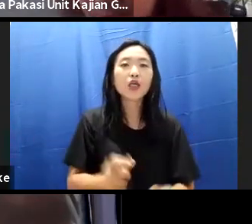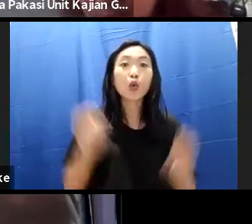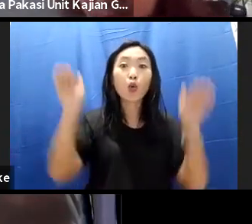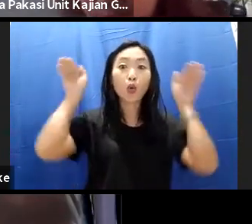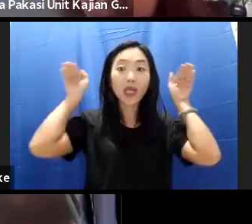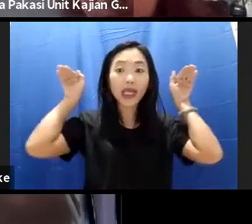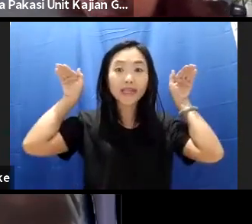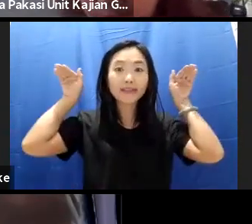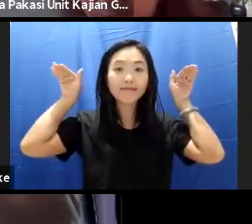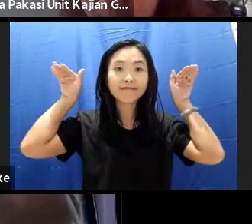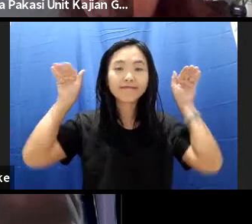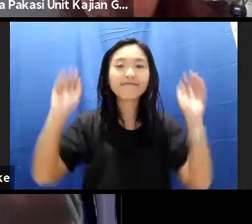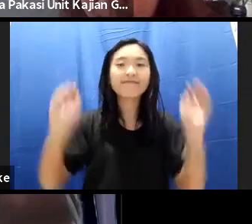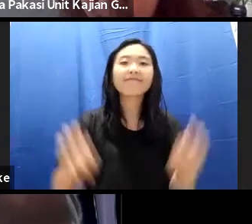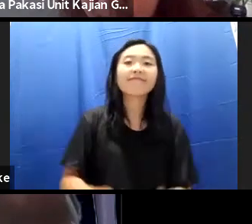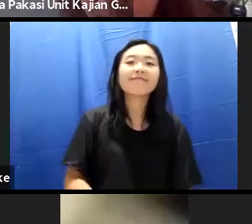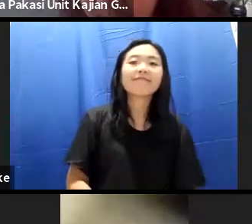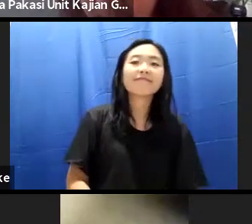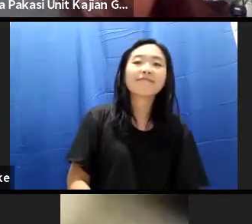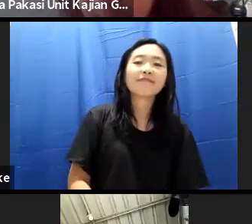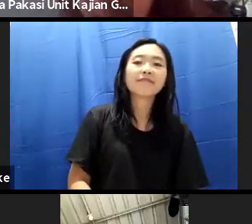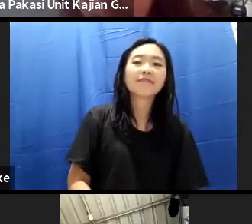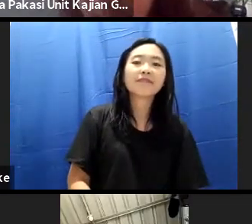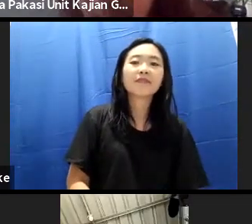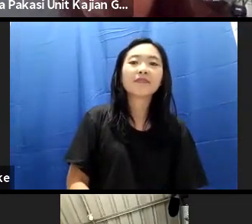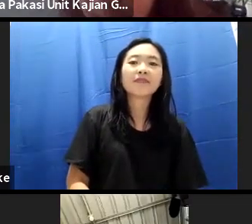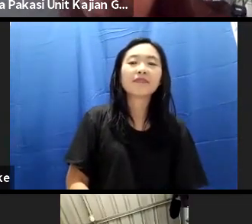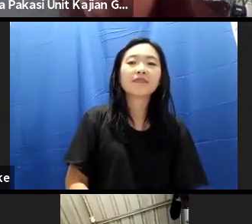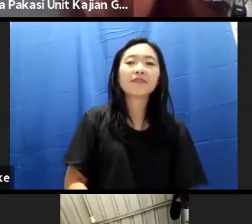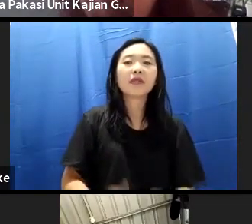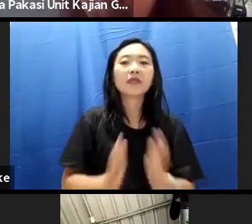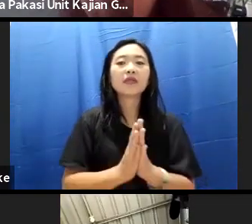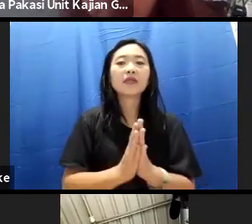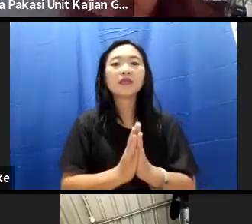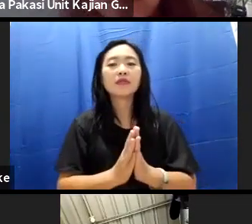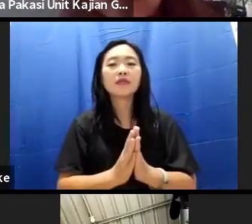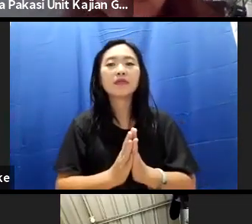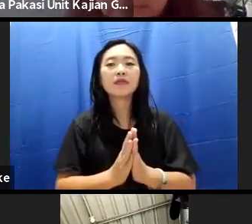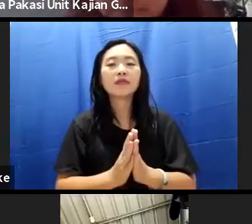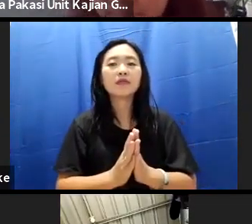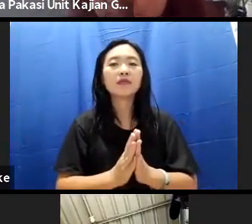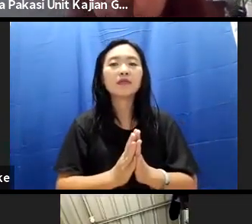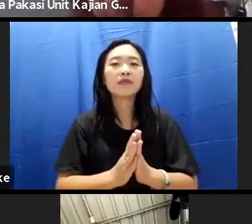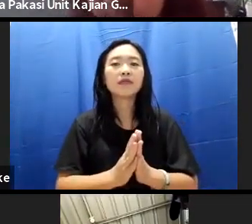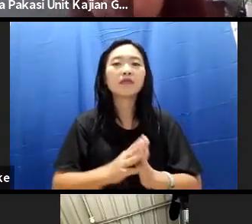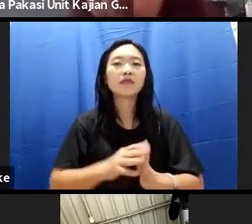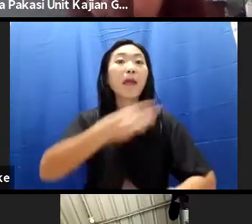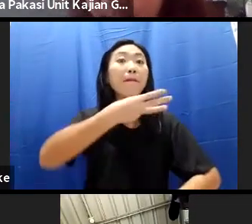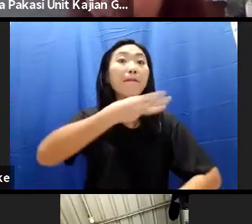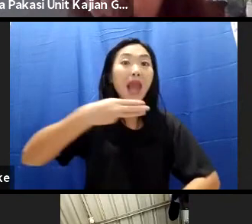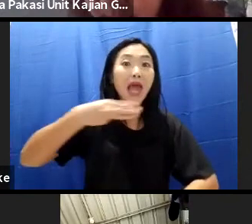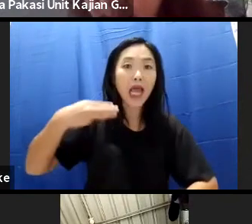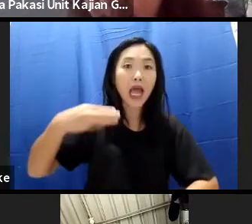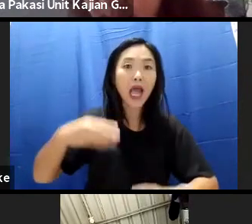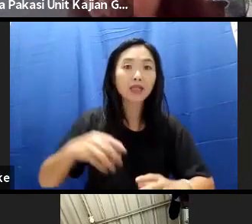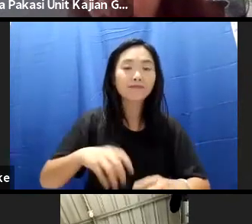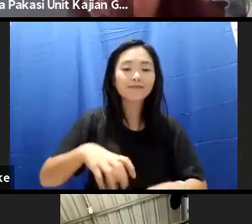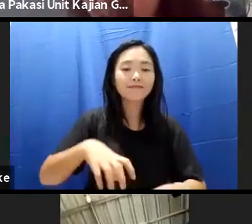dalam bidang antropologi medis dan sosiologi dari The Amsterdam Institute for Social Science Research.